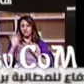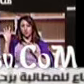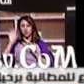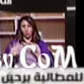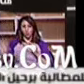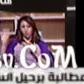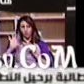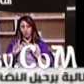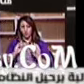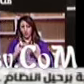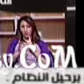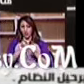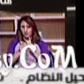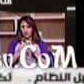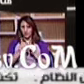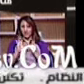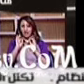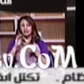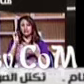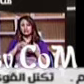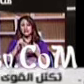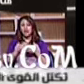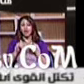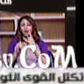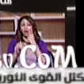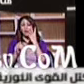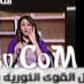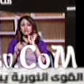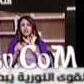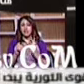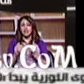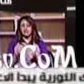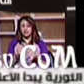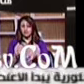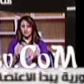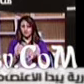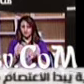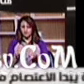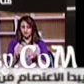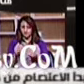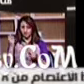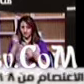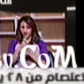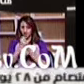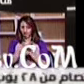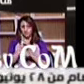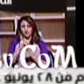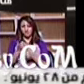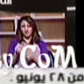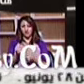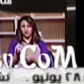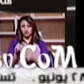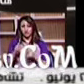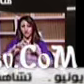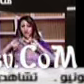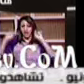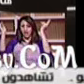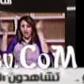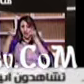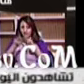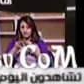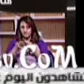ولا في امريكا ولا في الديمقراطيات لان هناك نتيجه وصل اليها البشر كله عبر اجتهاداتهم